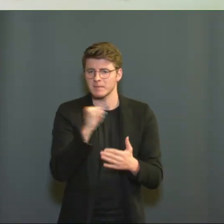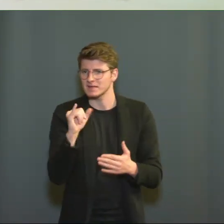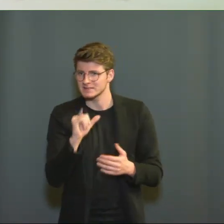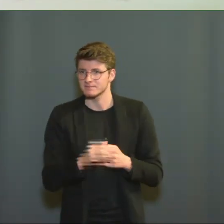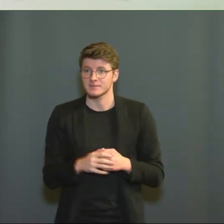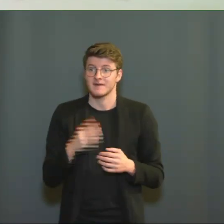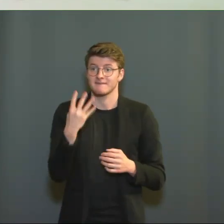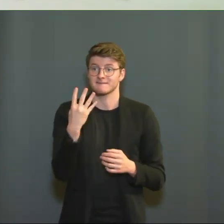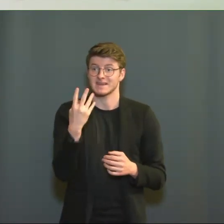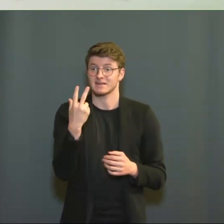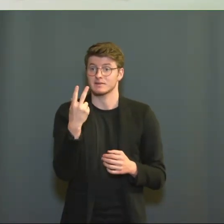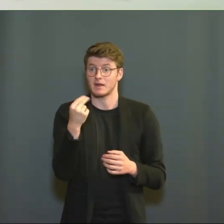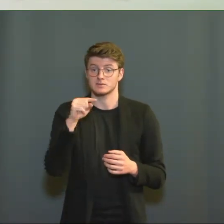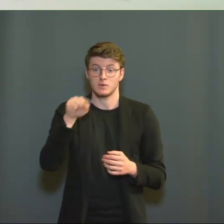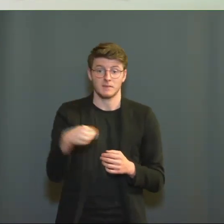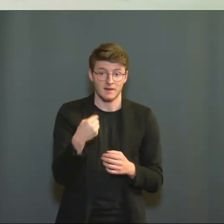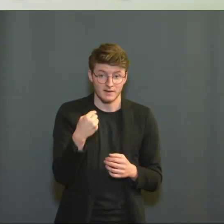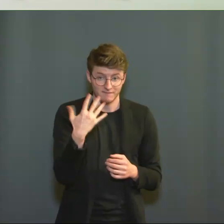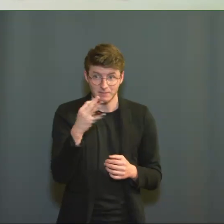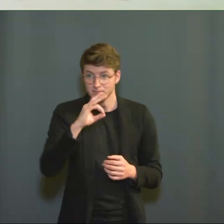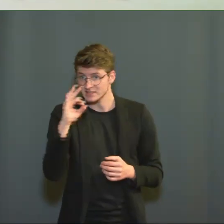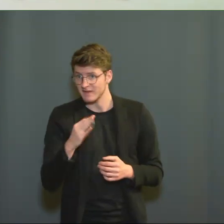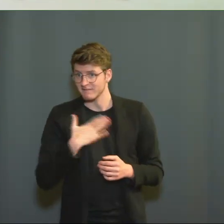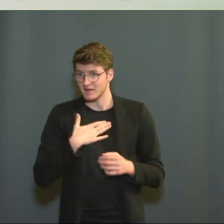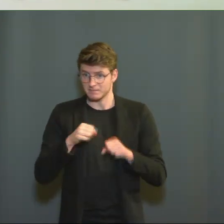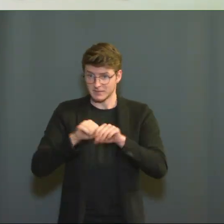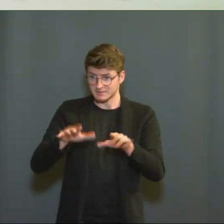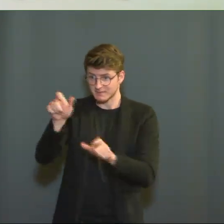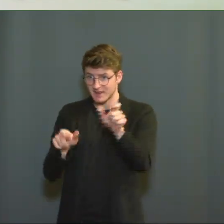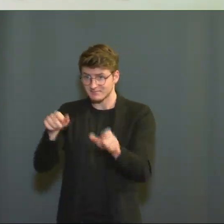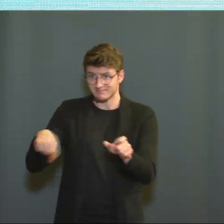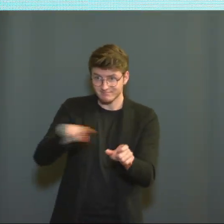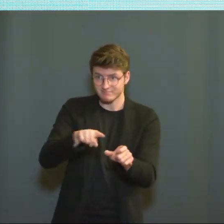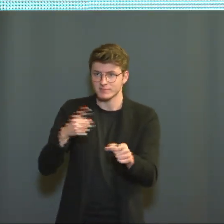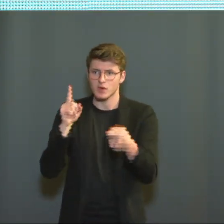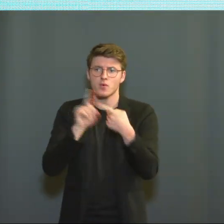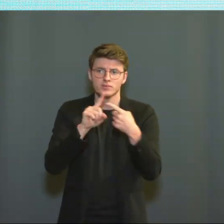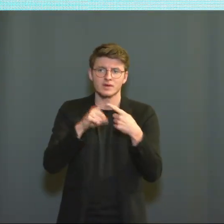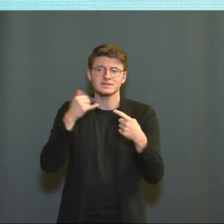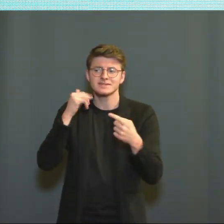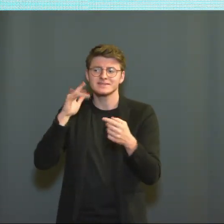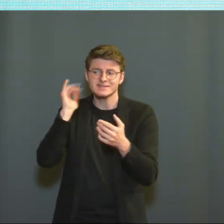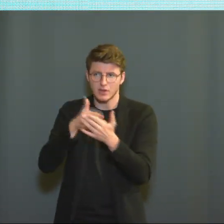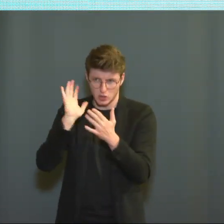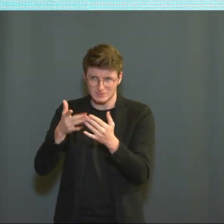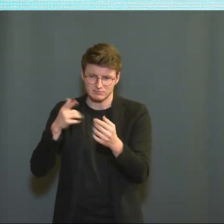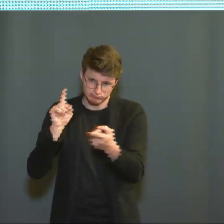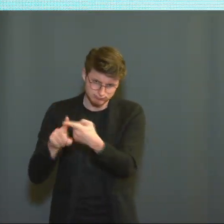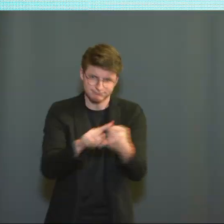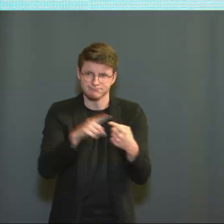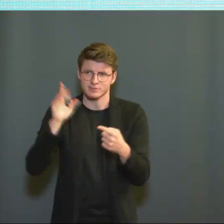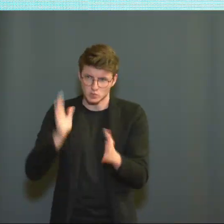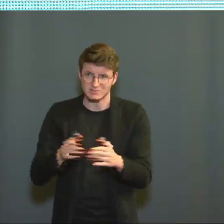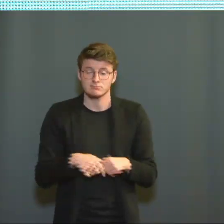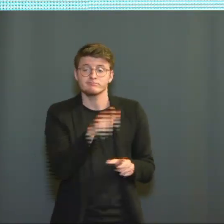84,5% van de besmette patiënten wordt immers telefonisch bereikt door het contactcenter. En als we gaan kijken naar de